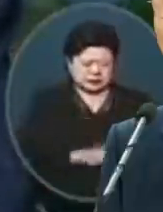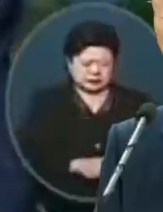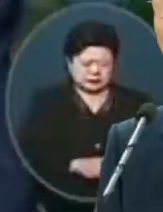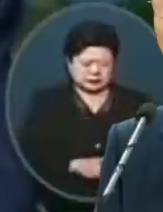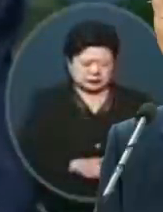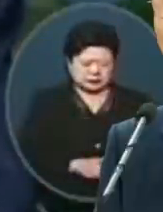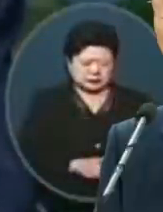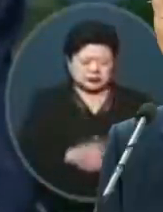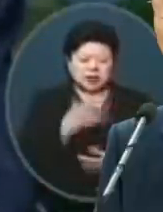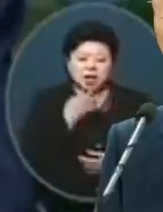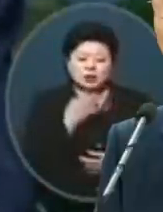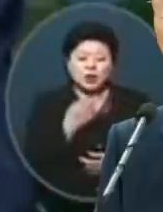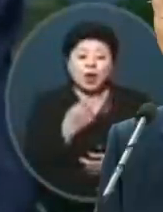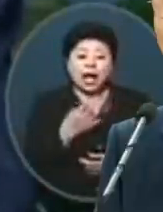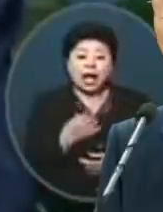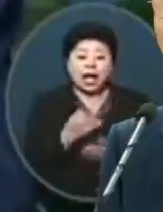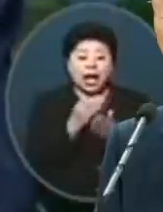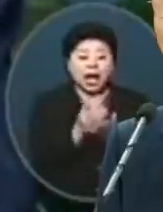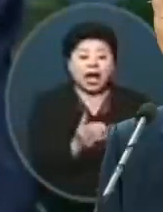노아의 후손들이 모여서